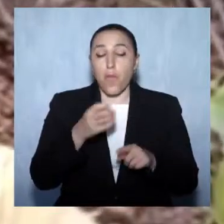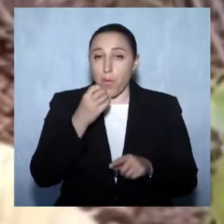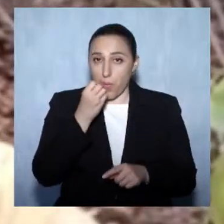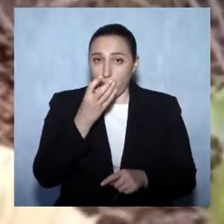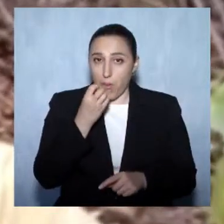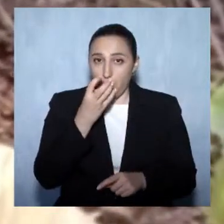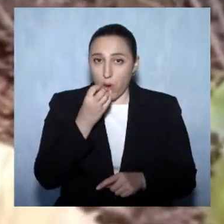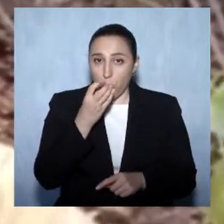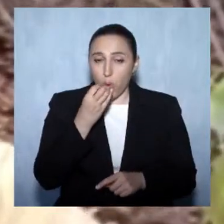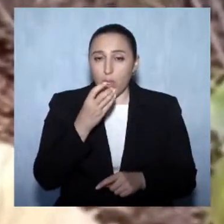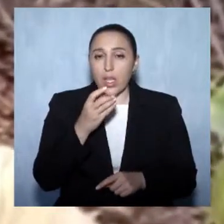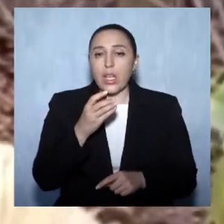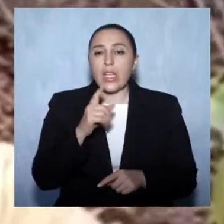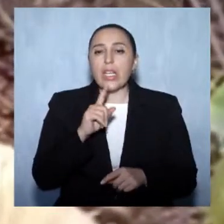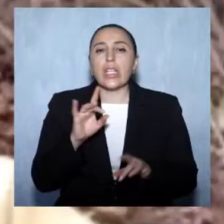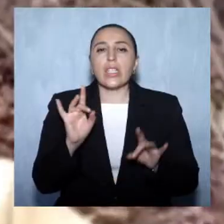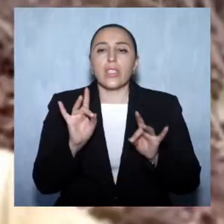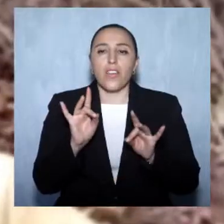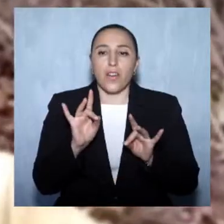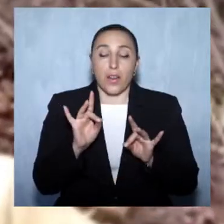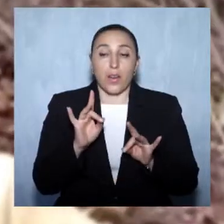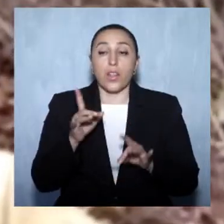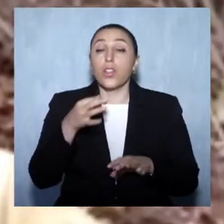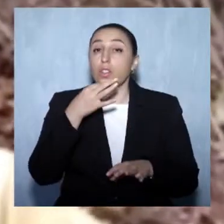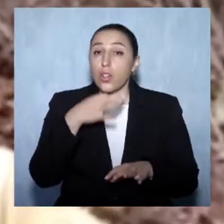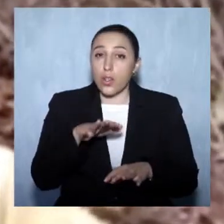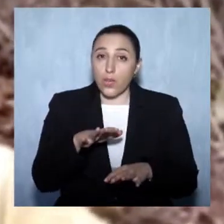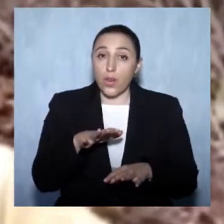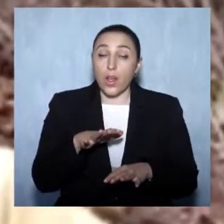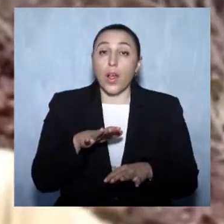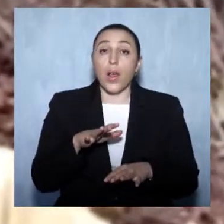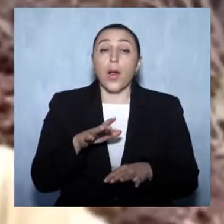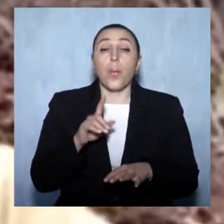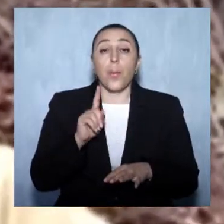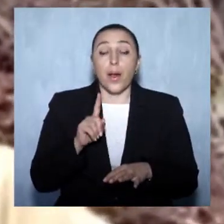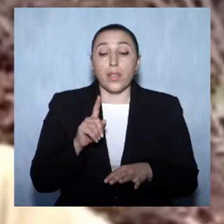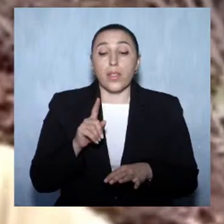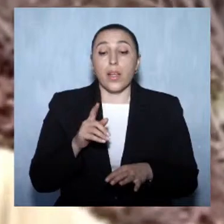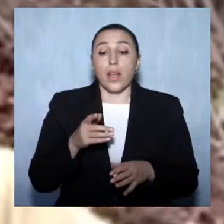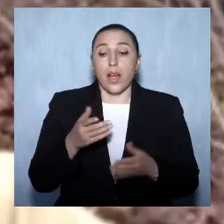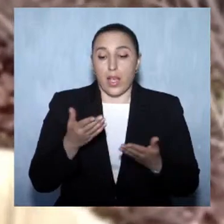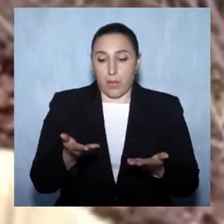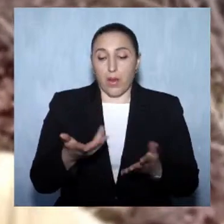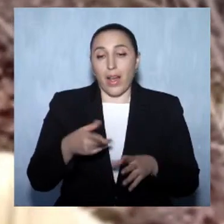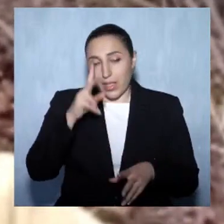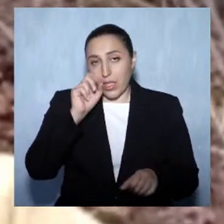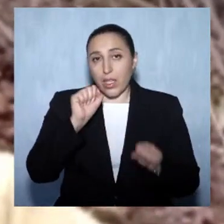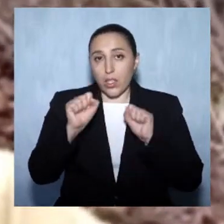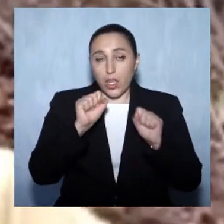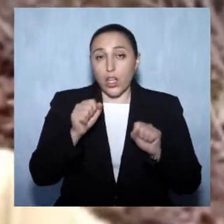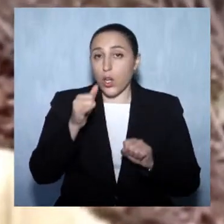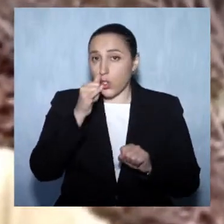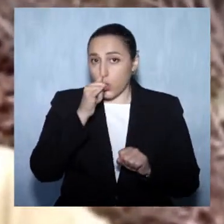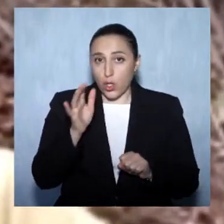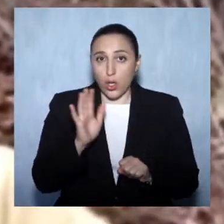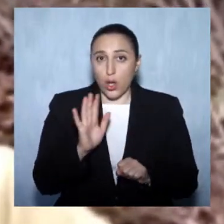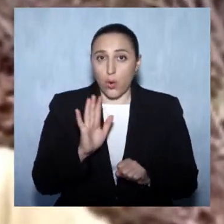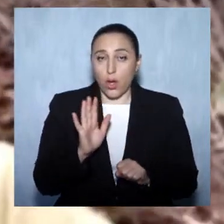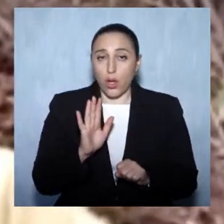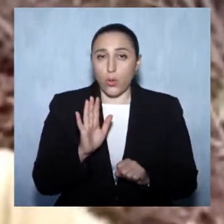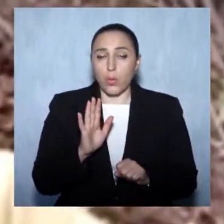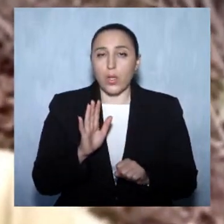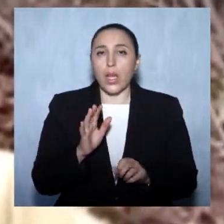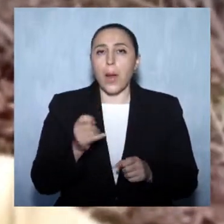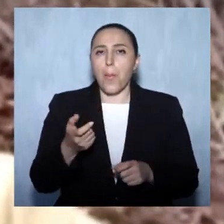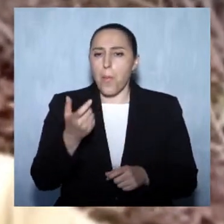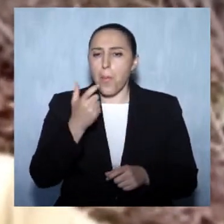այսպես ասեմ, հա, նյարդային էր ընկալվում։ Բայց քանի դեռ այս իշխանությունը չի կարողանում ուրեմն